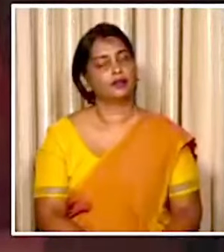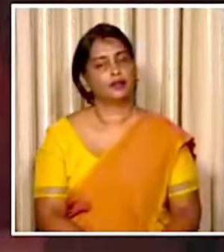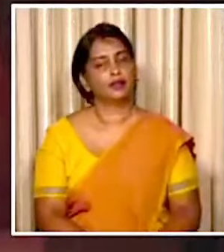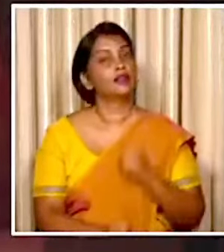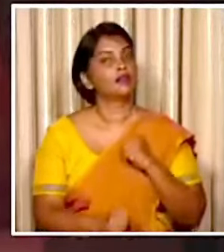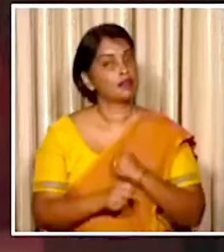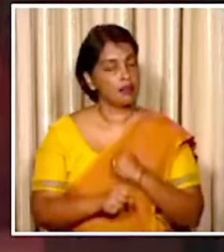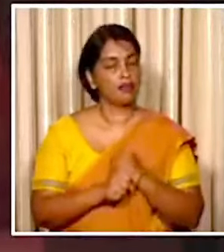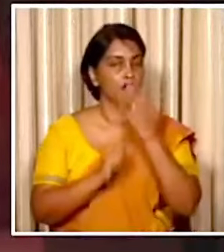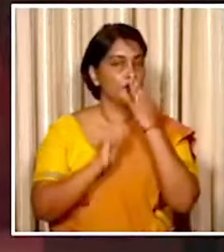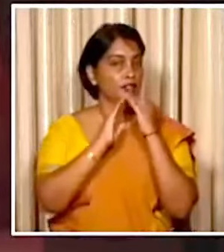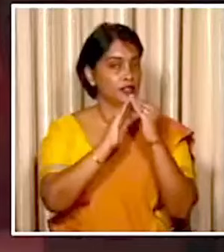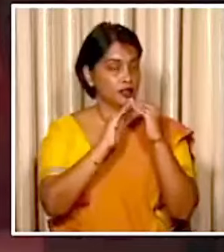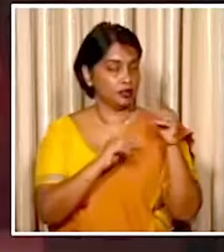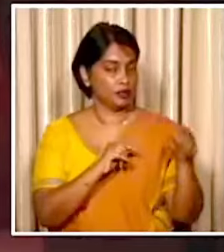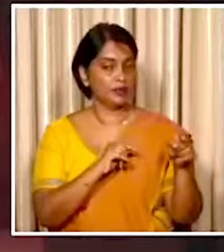රජයේ පාසල් සහ